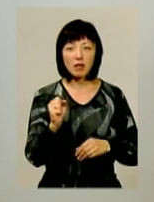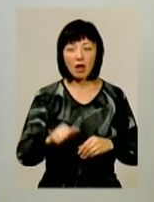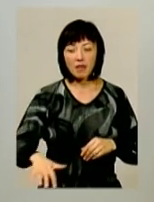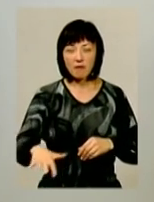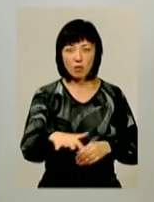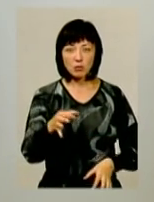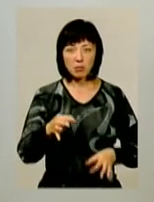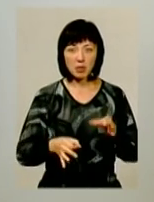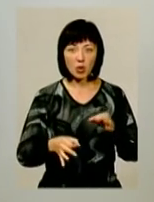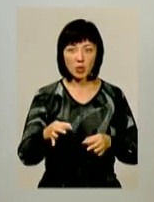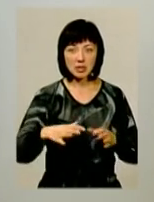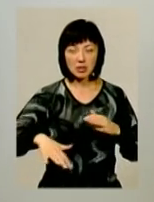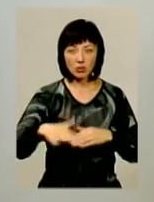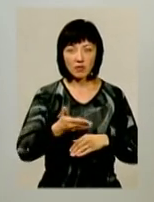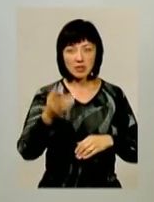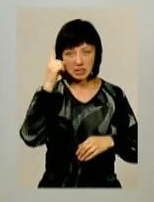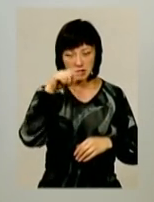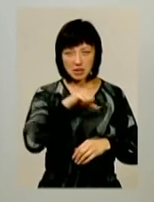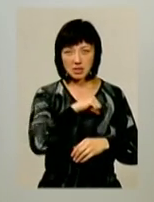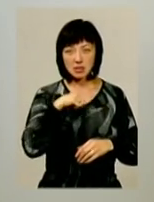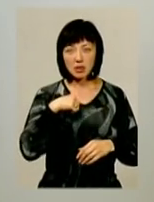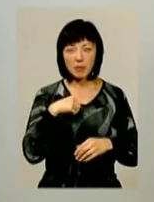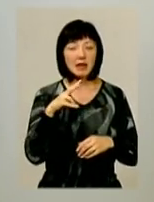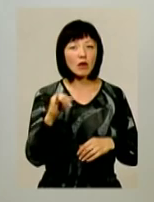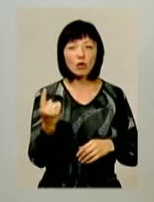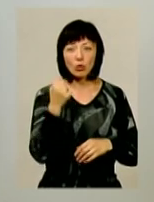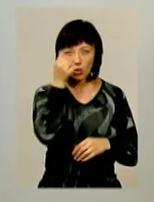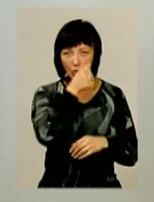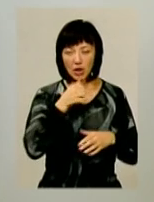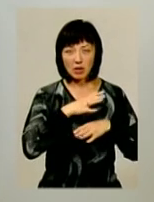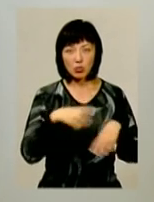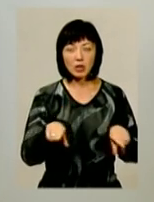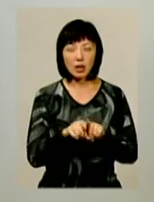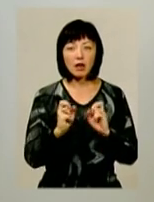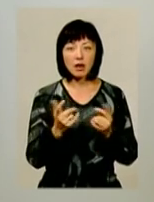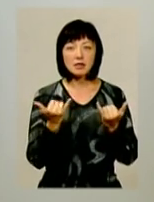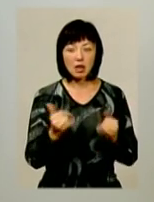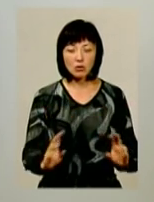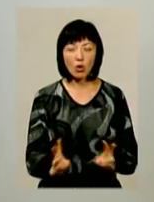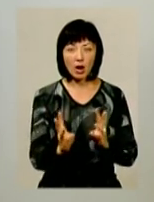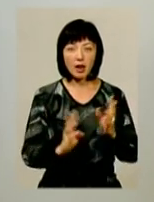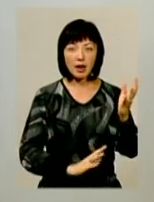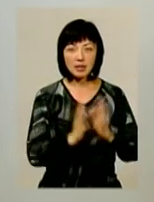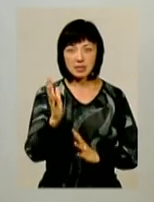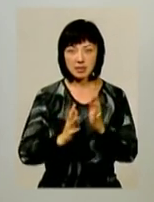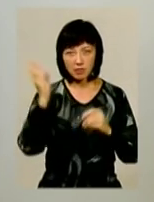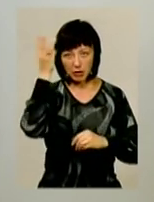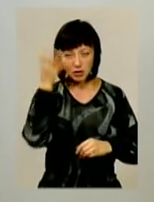природне середовище. Ви самі бачите, що ні одного року не було такі, як зараз є. Горять ліси в Хмельницькій